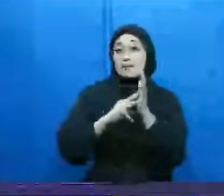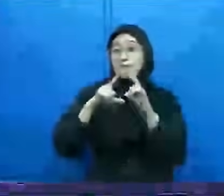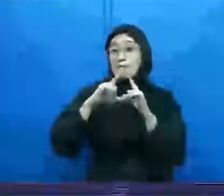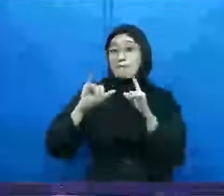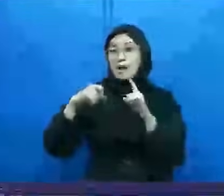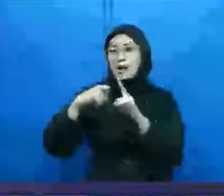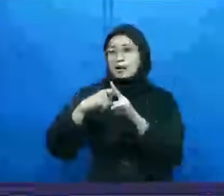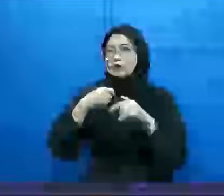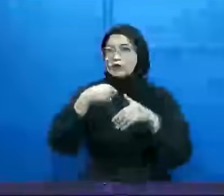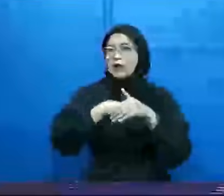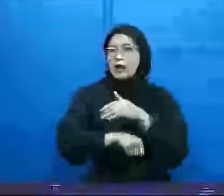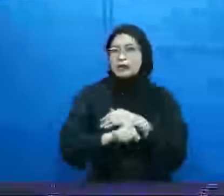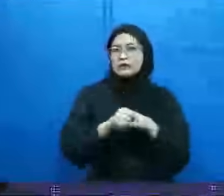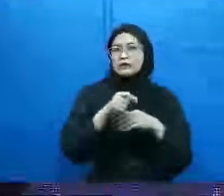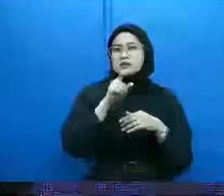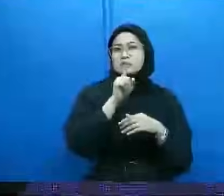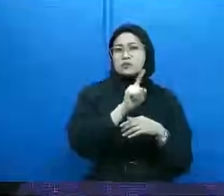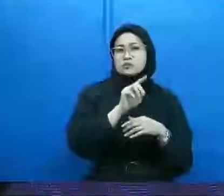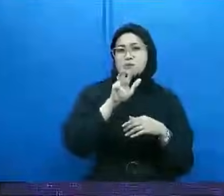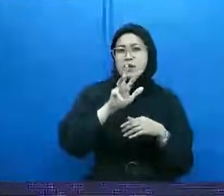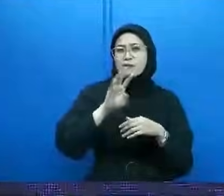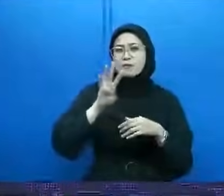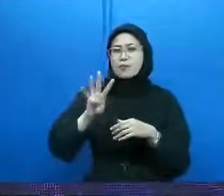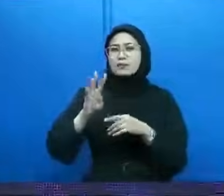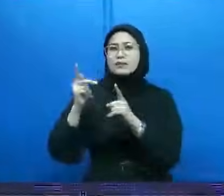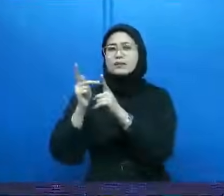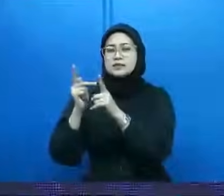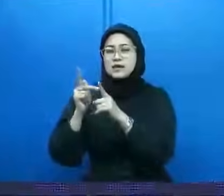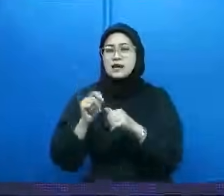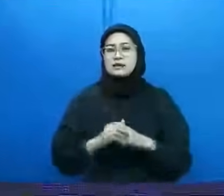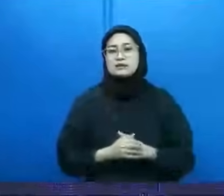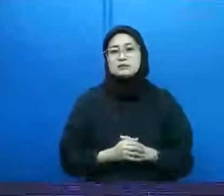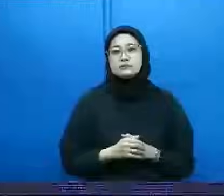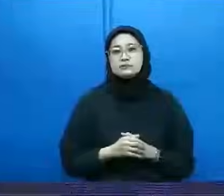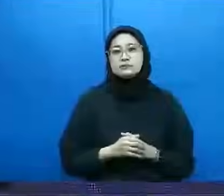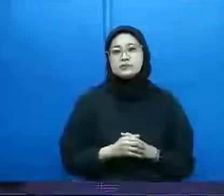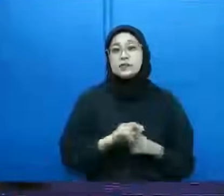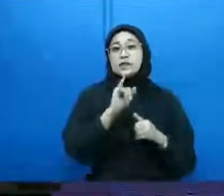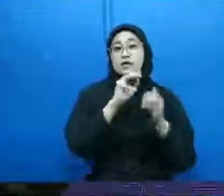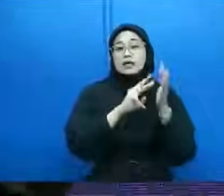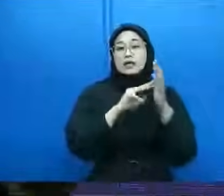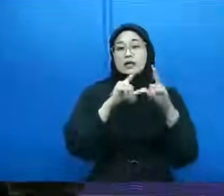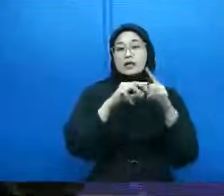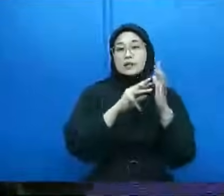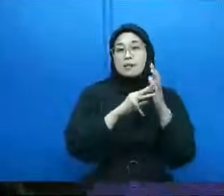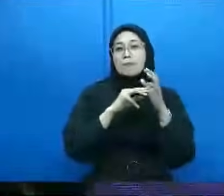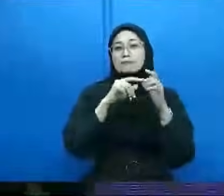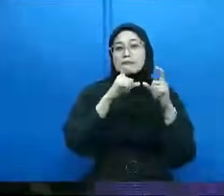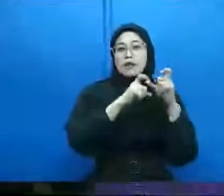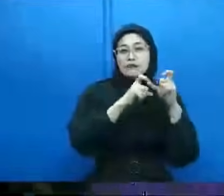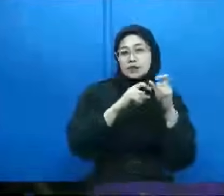lahir di kisaran 94-95 Hijrah. Gurunya Imam Asy-Syafi'i. Satu kali Al-Imam Asy-Syafi'i berdiskusi dengan Imam